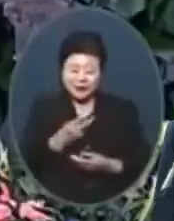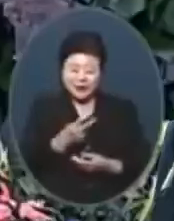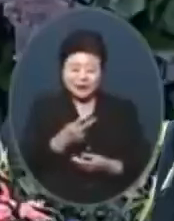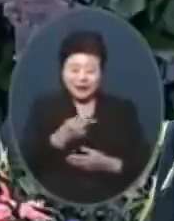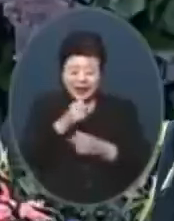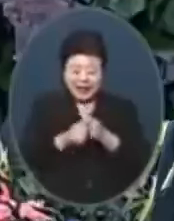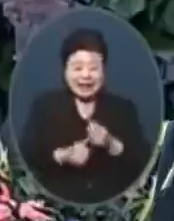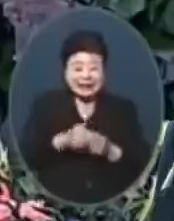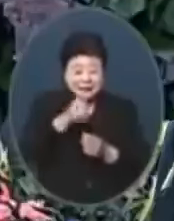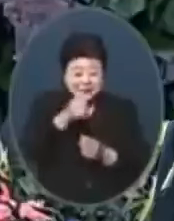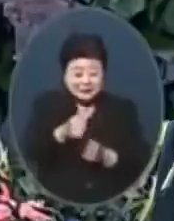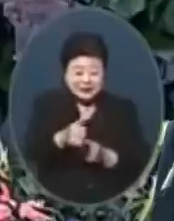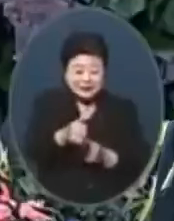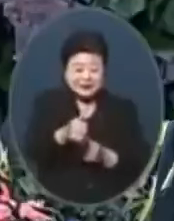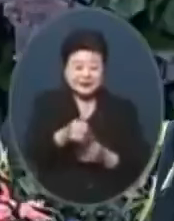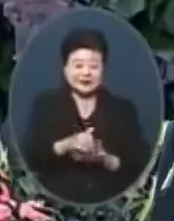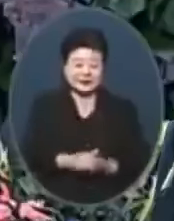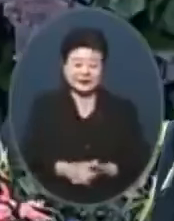하나님은